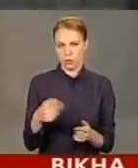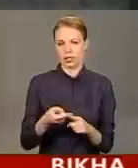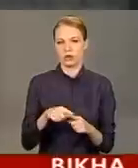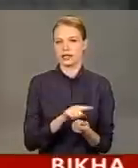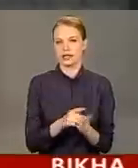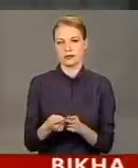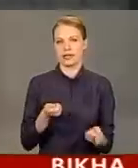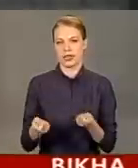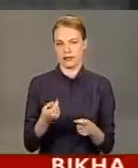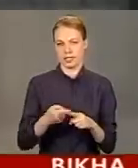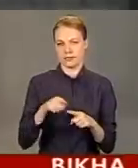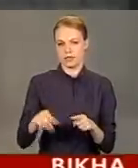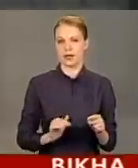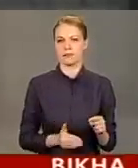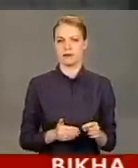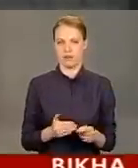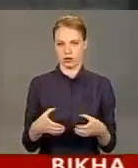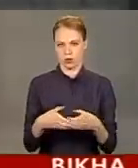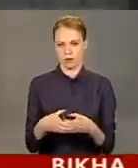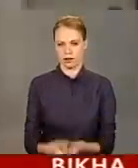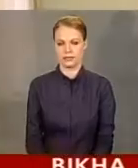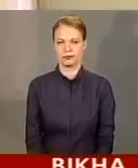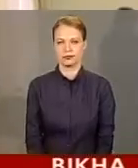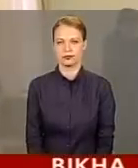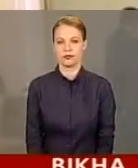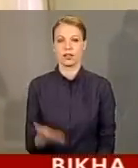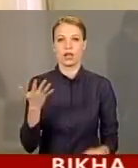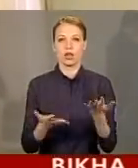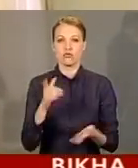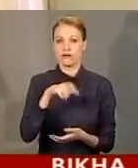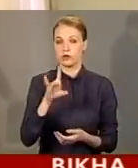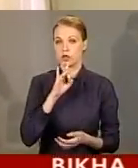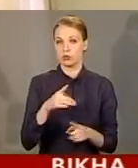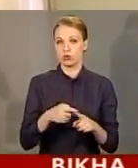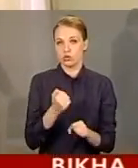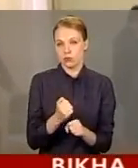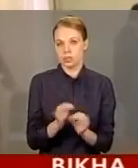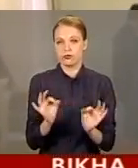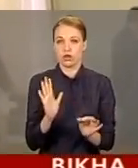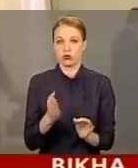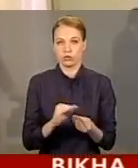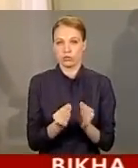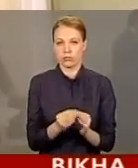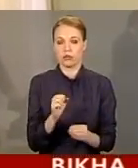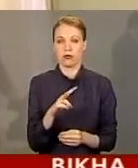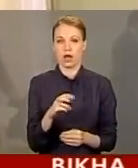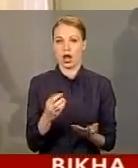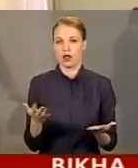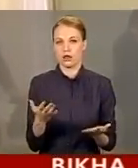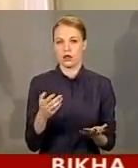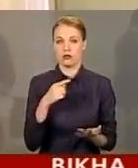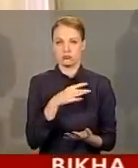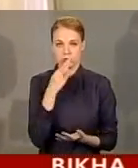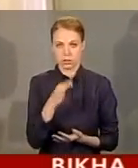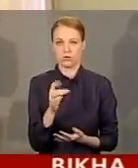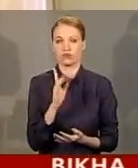зміни керівництва цієї приватної компанії. Якщо вони не будуть цього робити, звичайно, що буде проблема. Але Арсеній Петрович